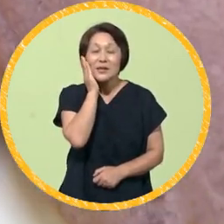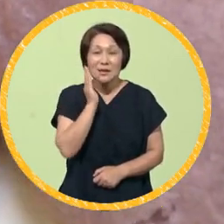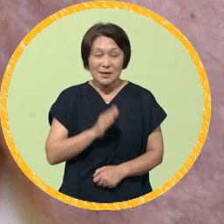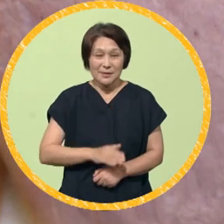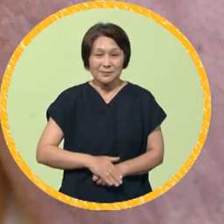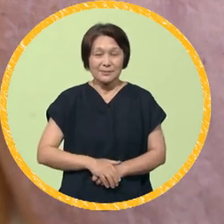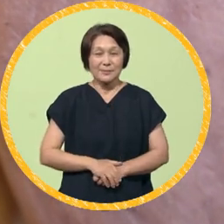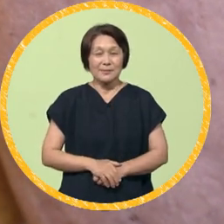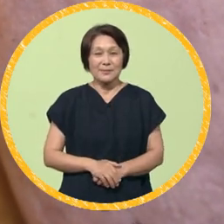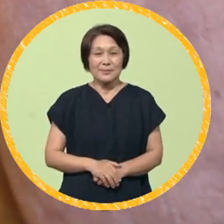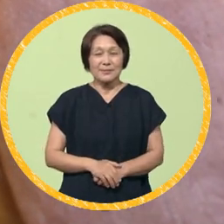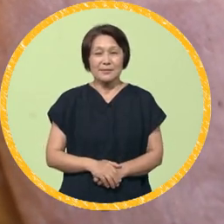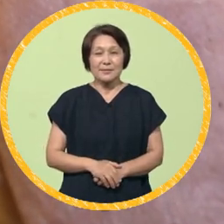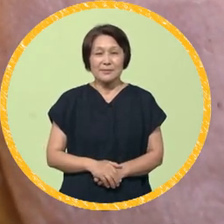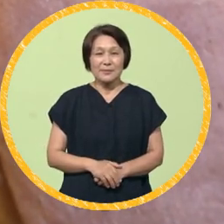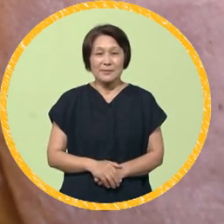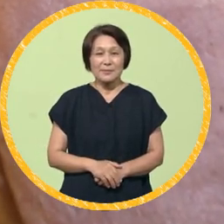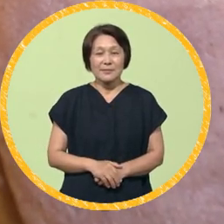した食感ですね。